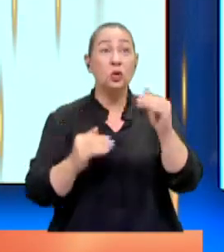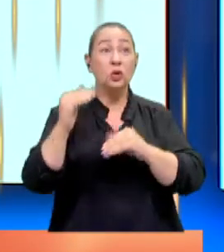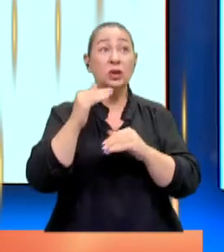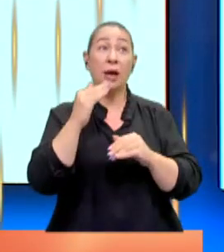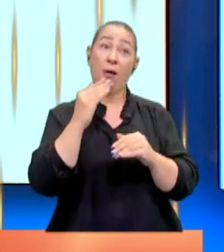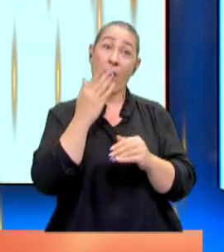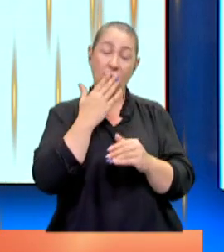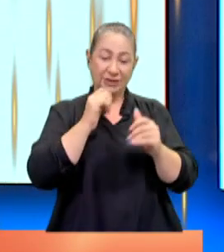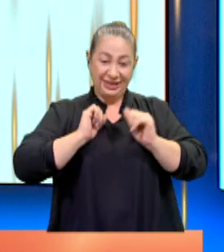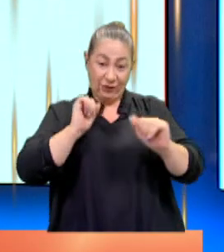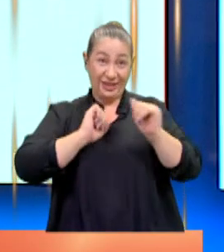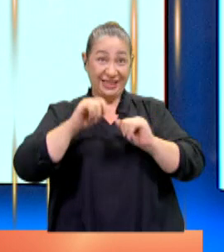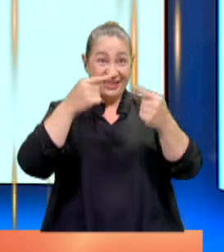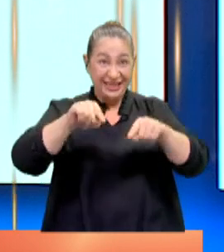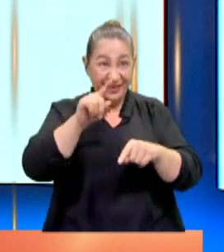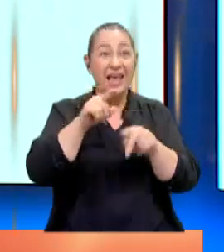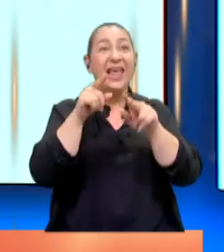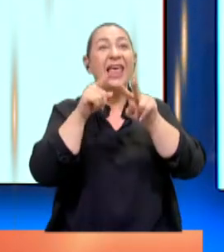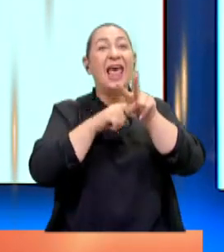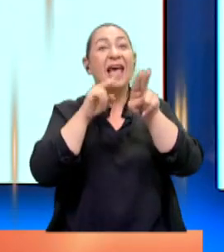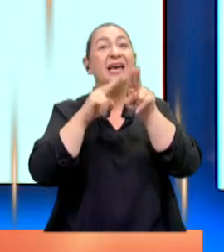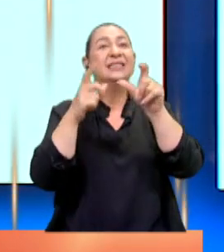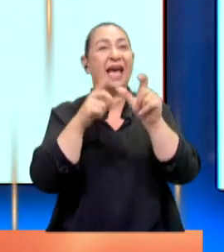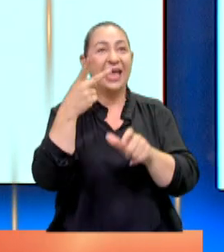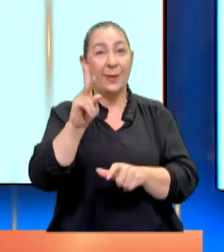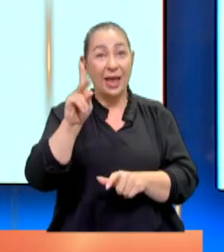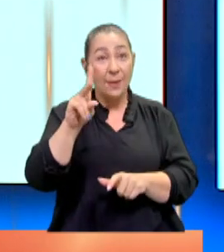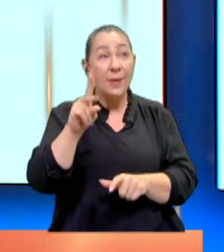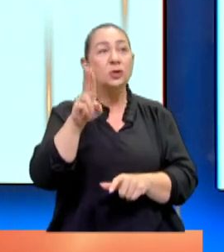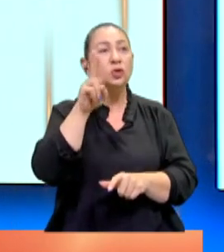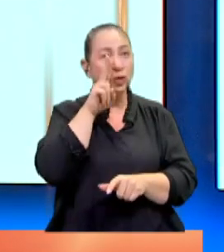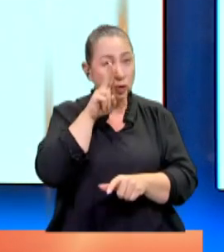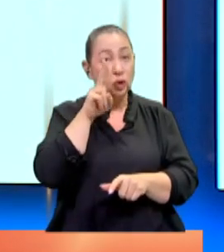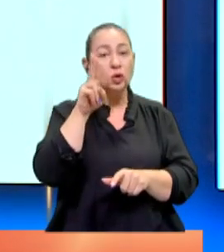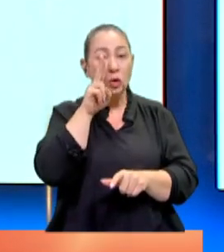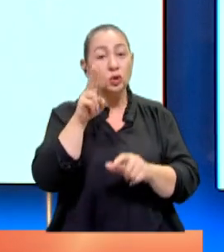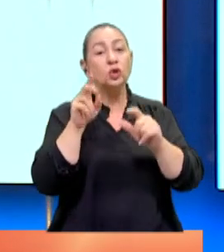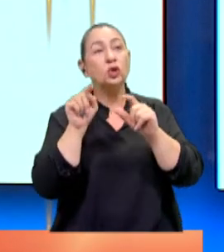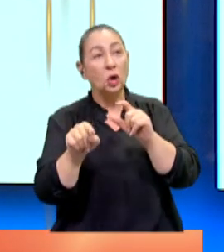Yükseköğretim Kurumları sınavı, yani YKS 2021 sonuçlarını